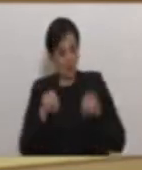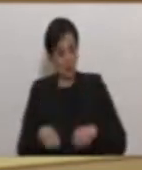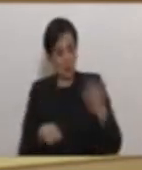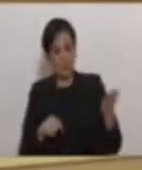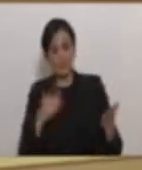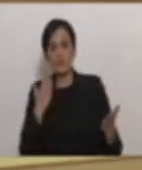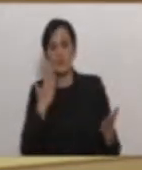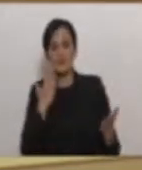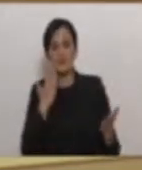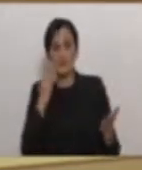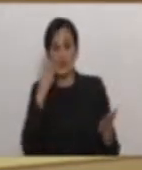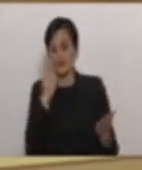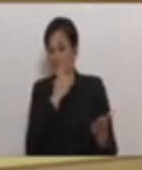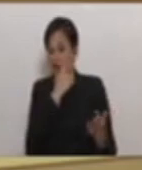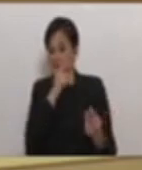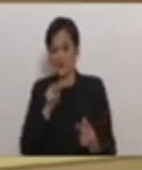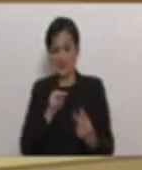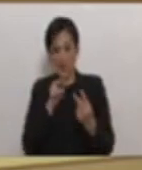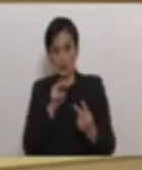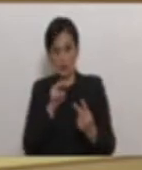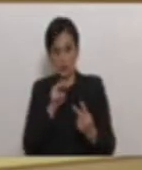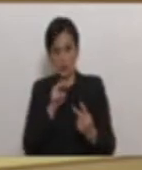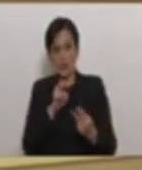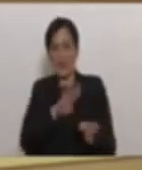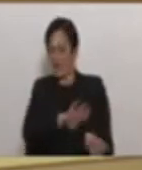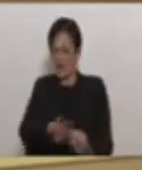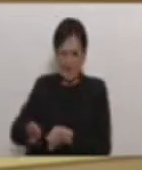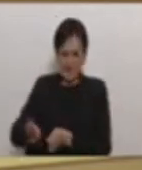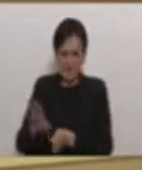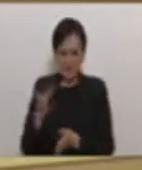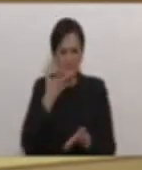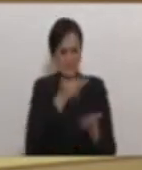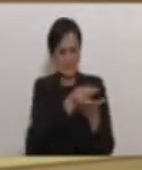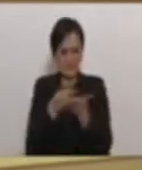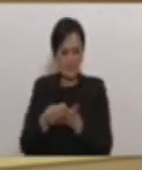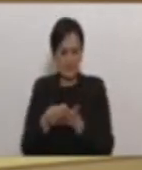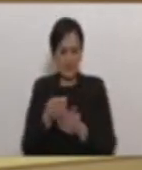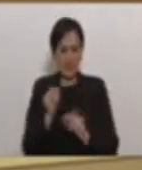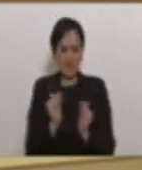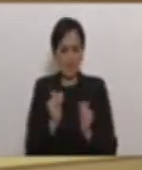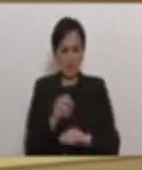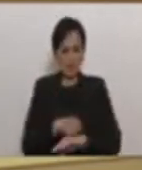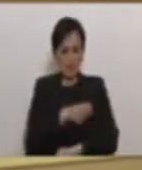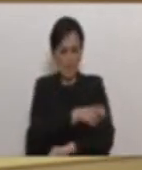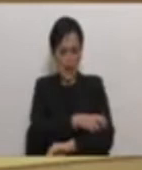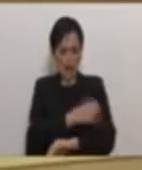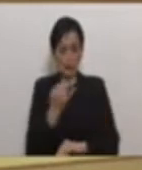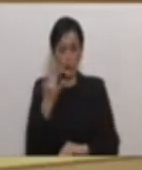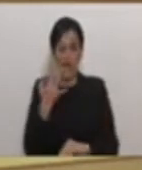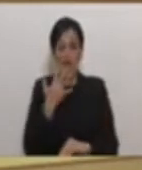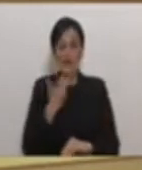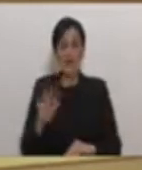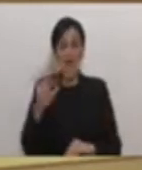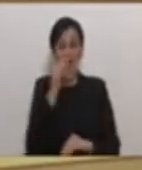სიმართლისთვის თვალის გასწორება. Მართლა გვერდით გადადოს ყველა ვიწრო პარტიული ინტერესები და ევროკავშირის მიერ